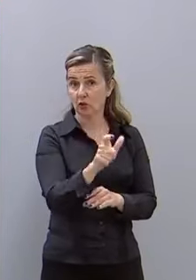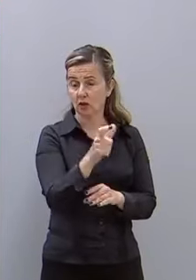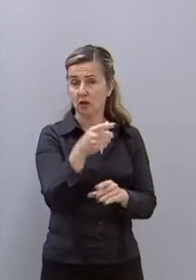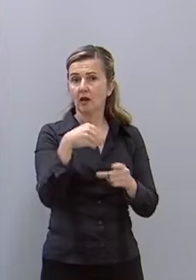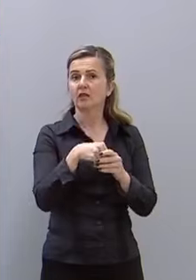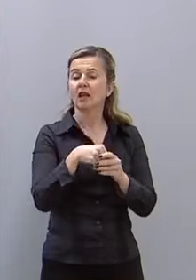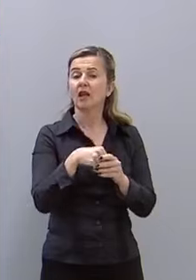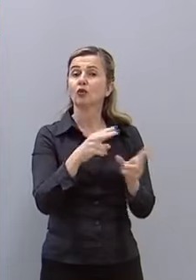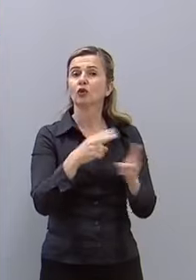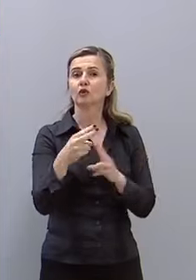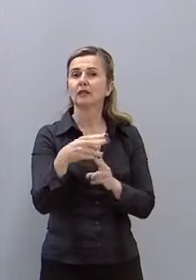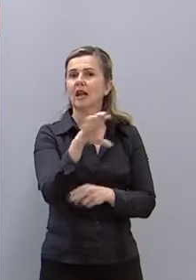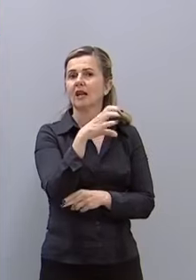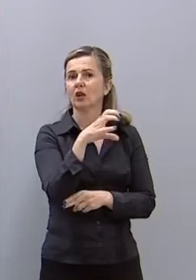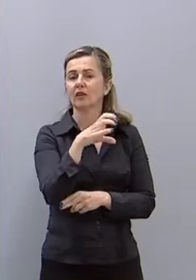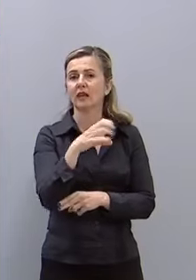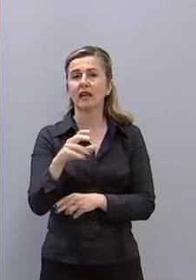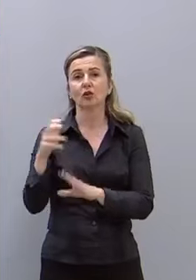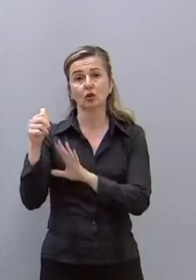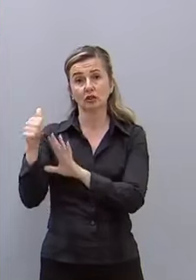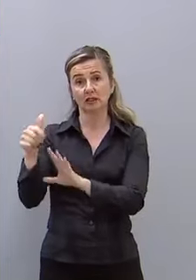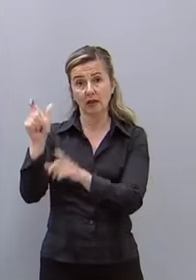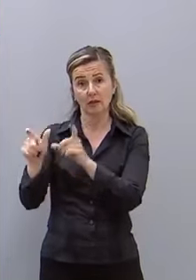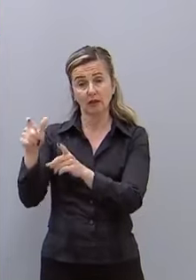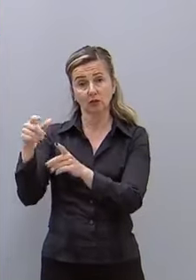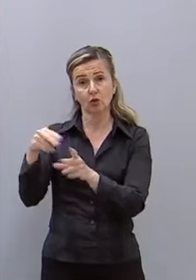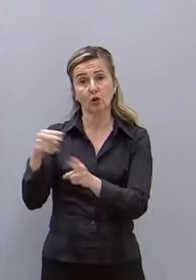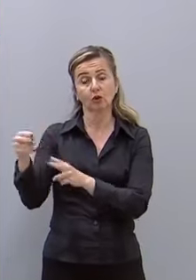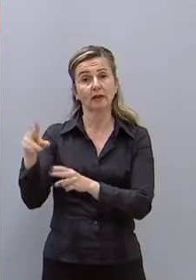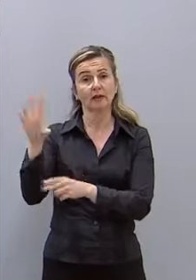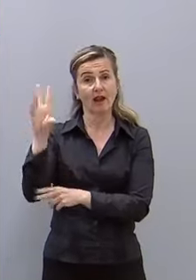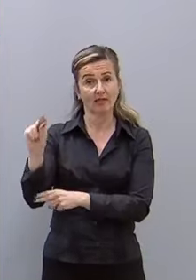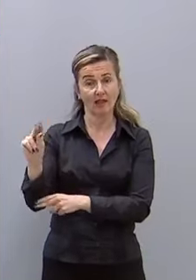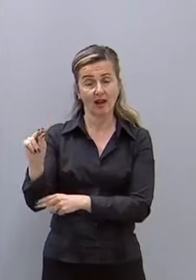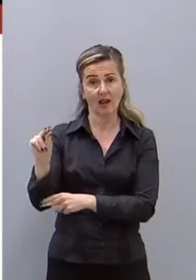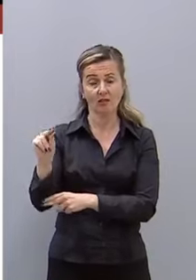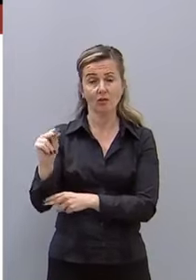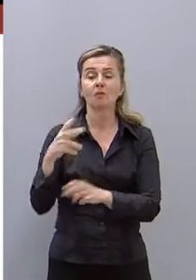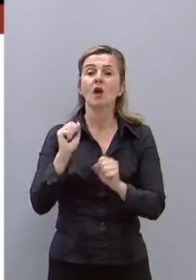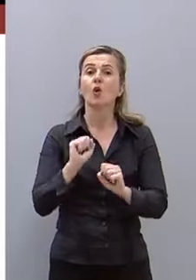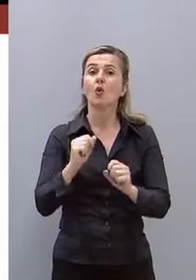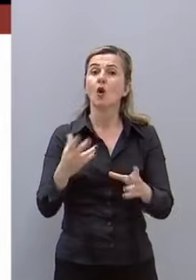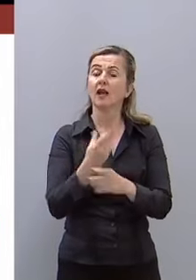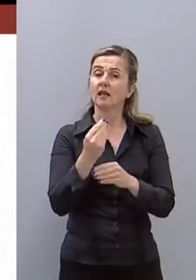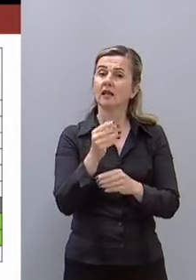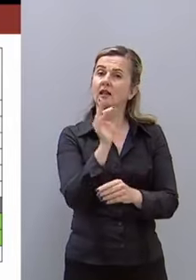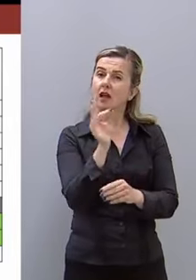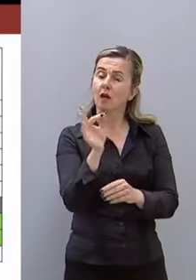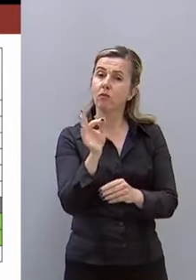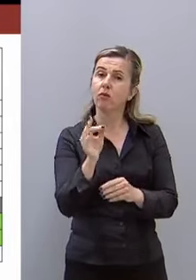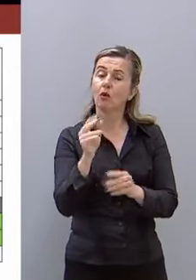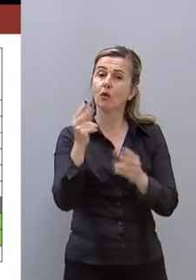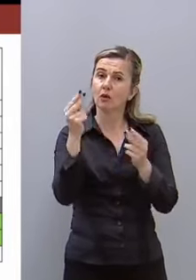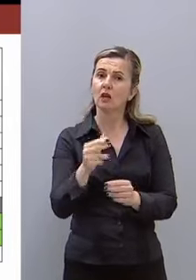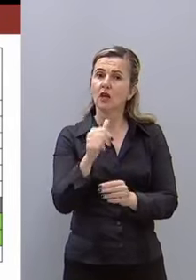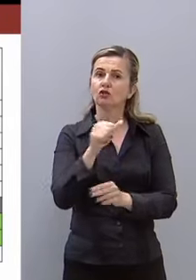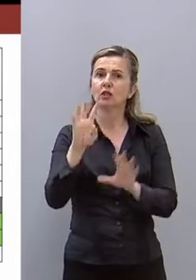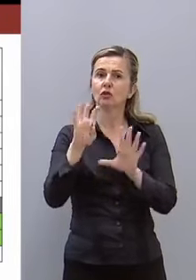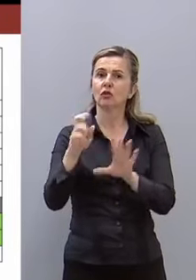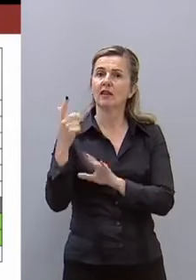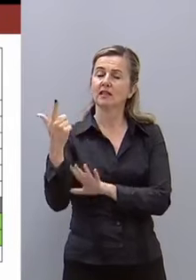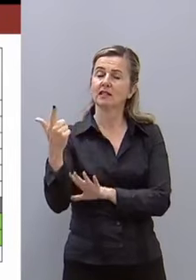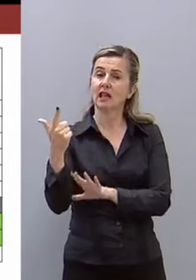l'ospedale di rovereto essai presso l'ospedale di trento per quanto riguarda i guariti con un tampone siamo a 197 e il